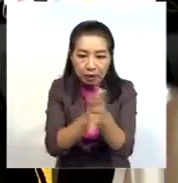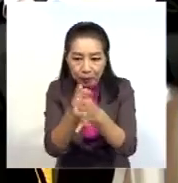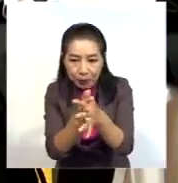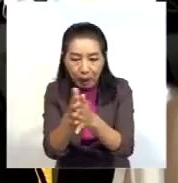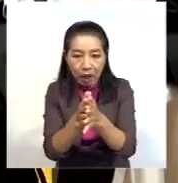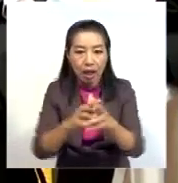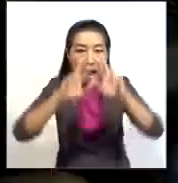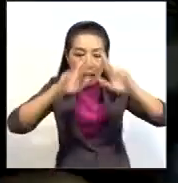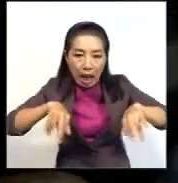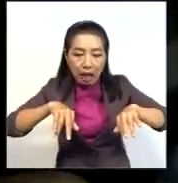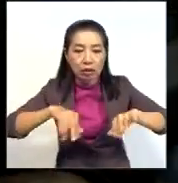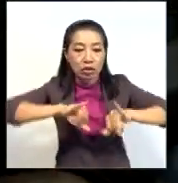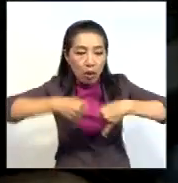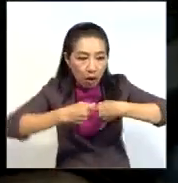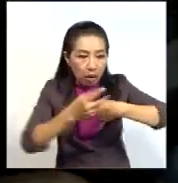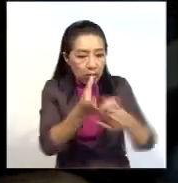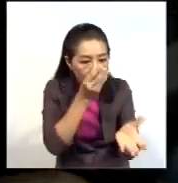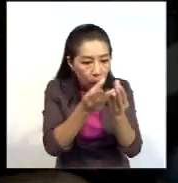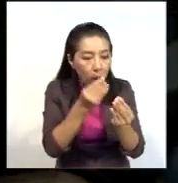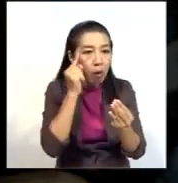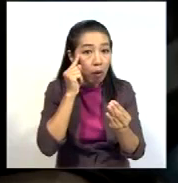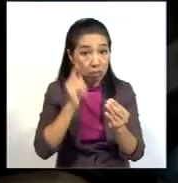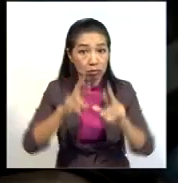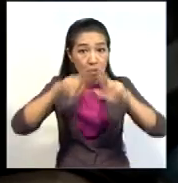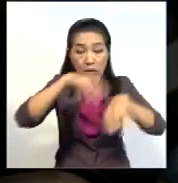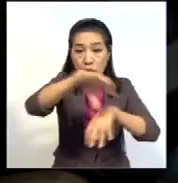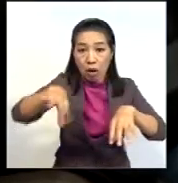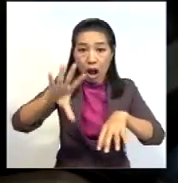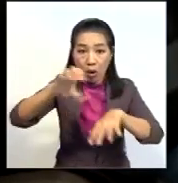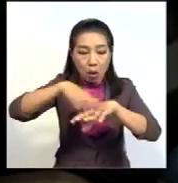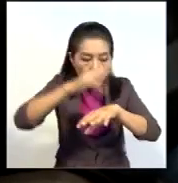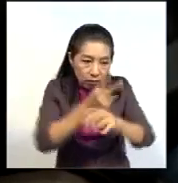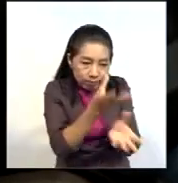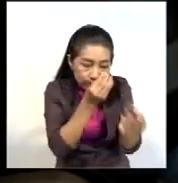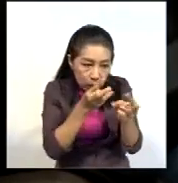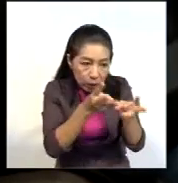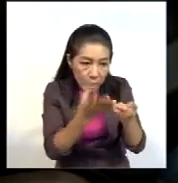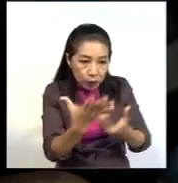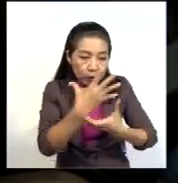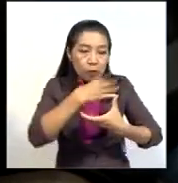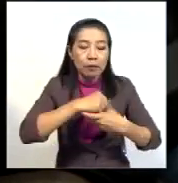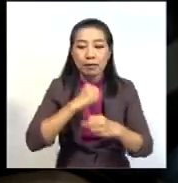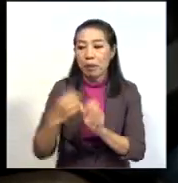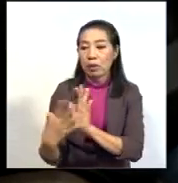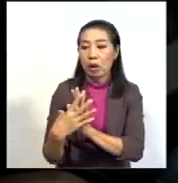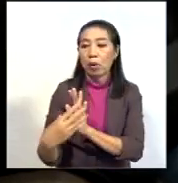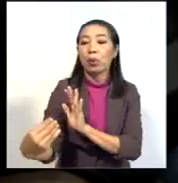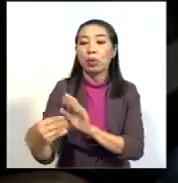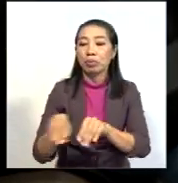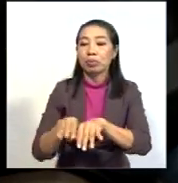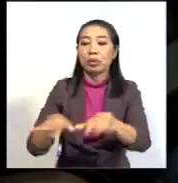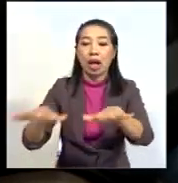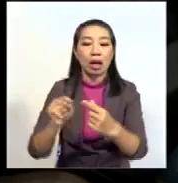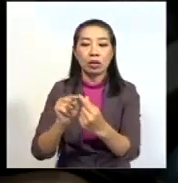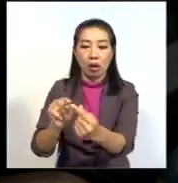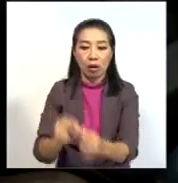าแม่ค้าที่อยู่ในพื้นที่ตลาดในกรุงเทพมหานครเกือบ500แห่งเนี่ยได้นำวิธีนี้ไปถ่ายทอดให้กับคนใกล้ชิดได้อย่าง